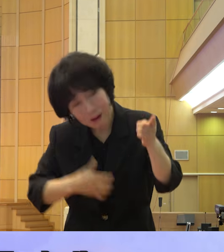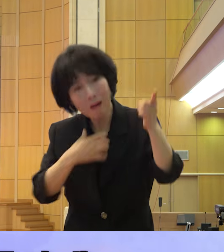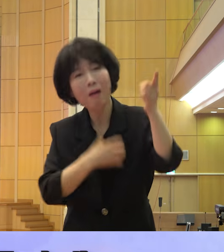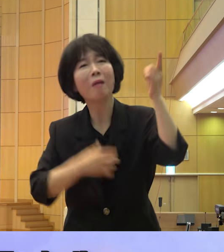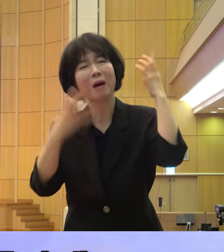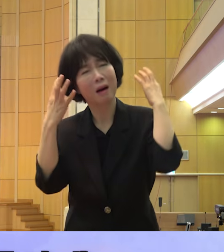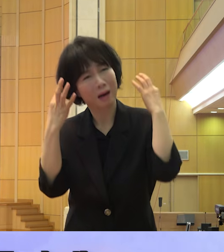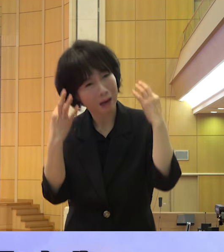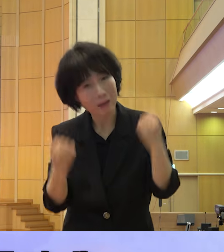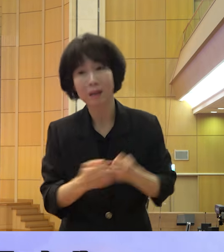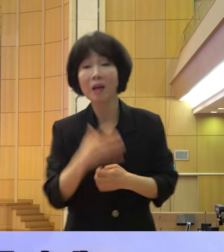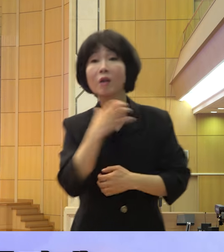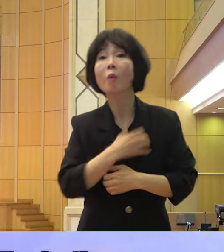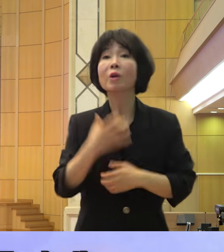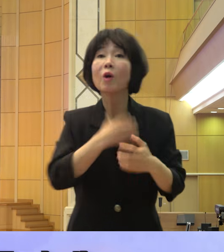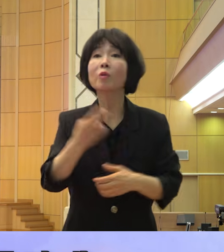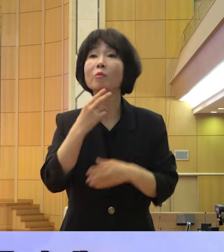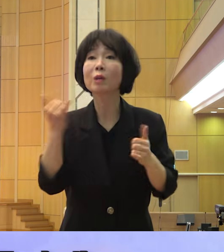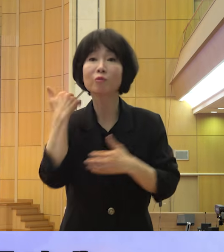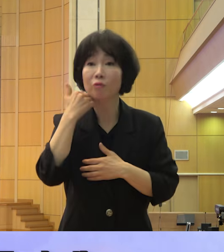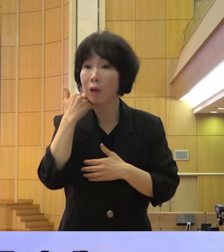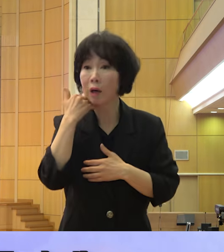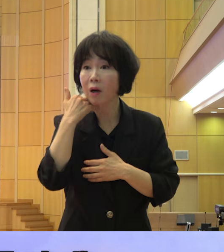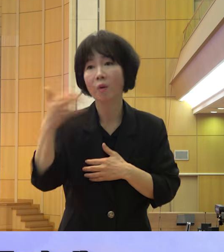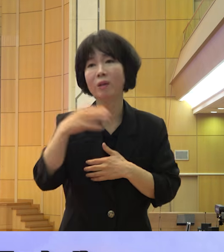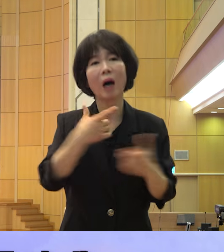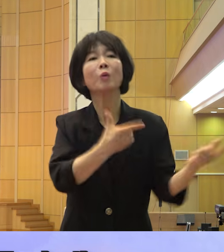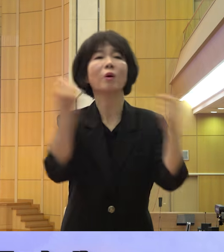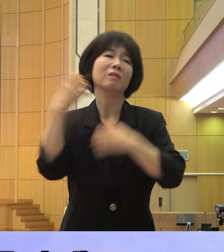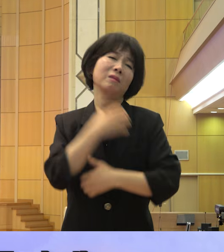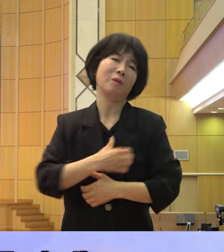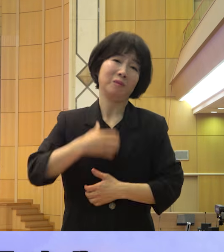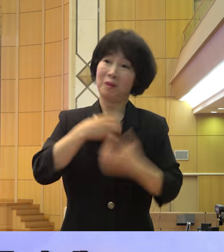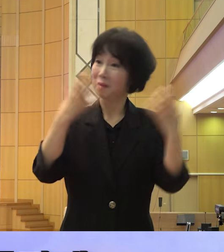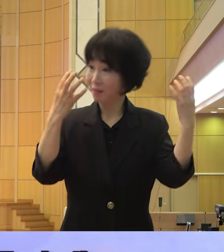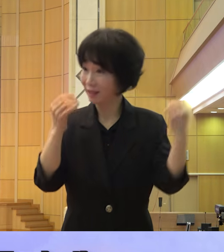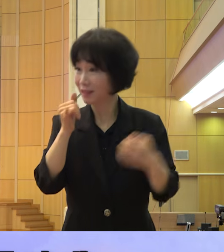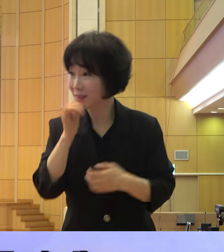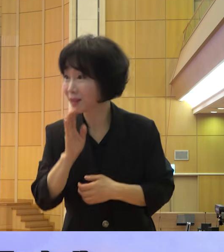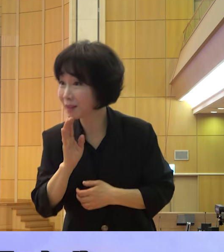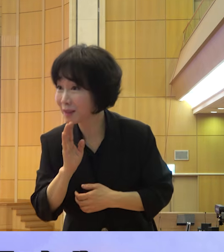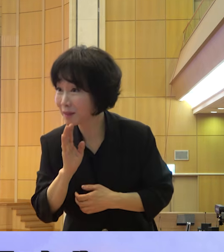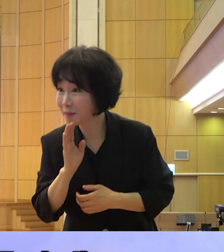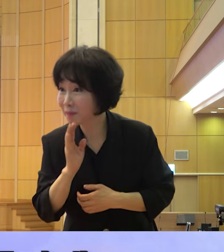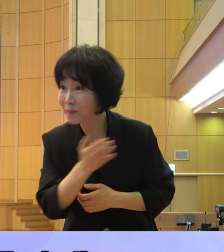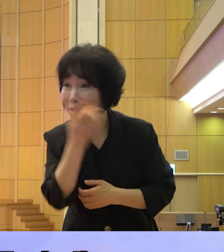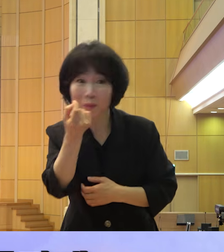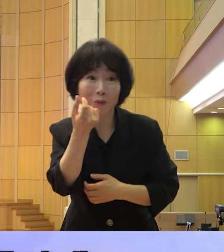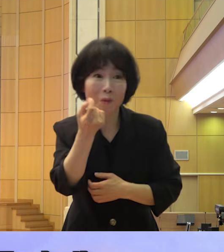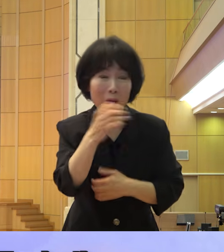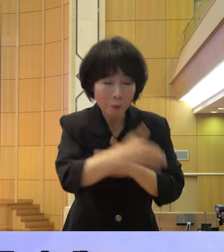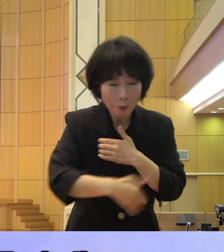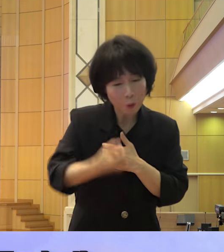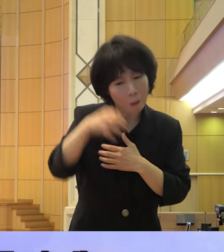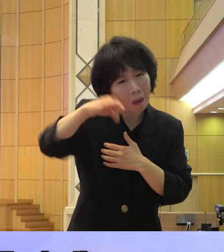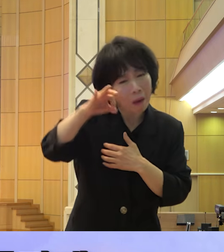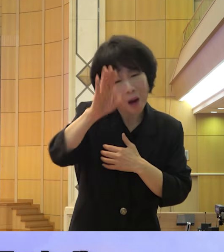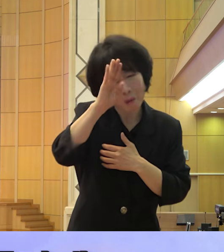없어요. 염려 없는 사람이 없고요, 다 여러분 건강하게 보이는 것 같아도요, 조그마한 거라도 다 병이